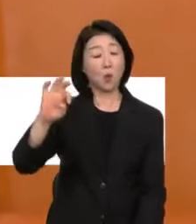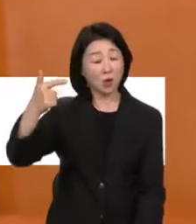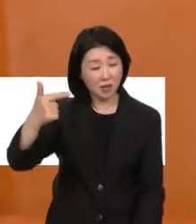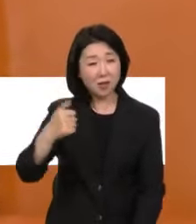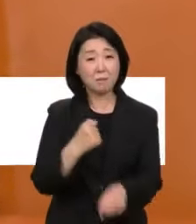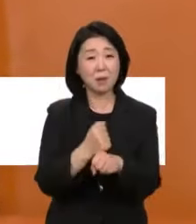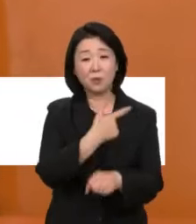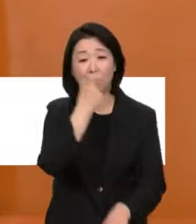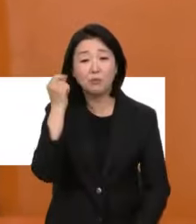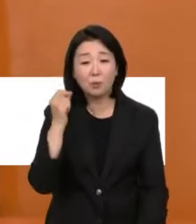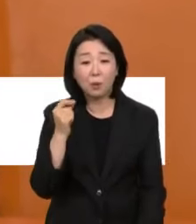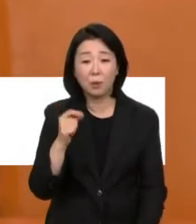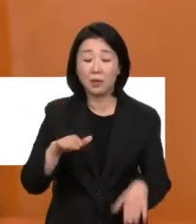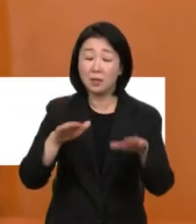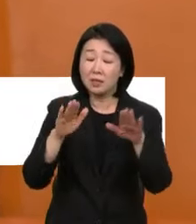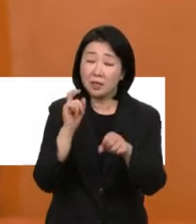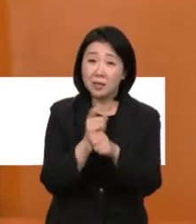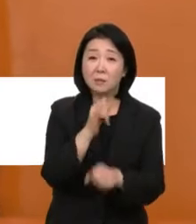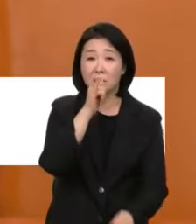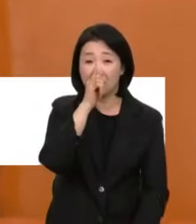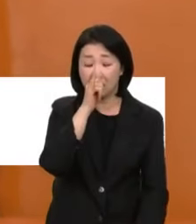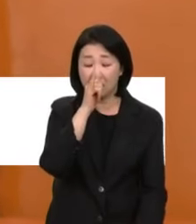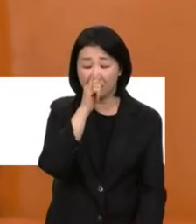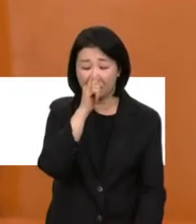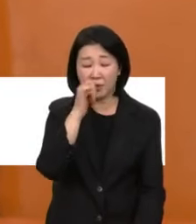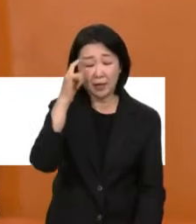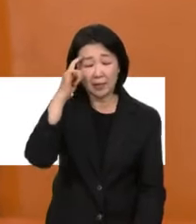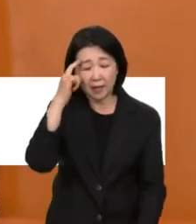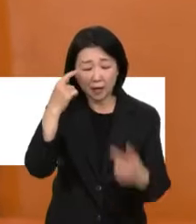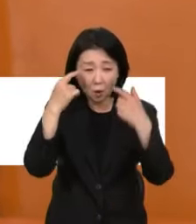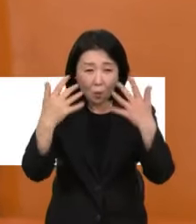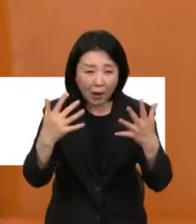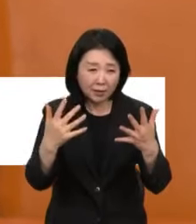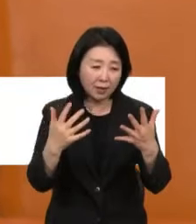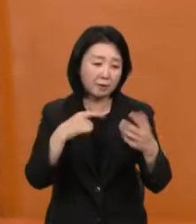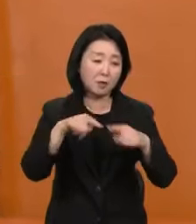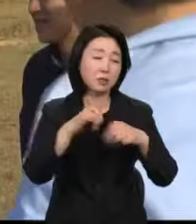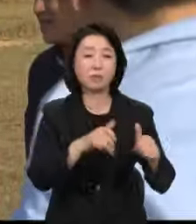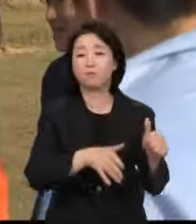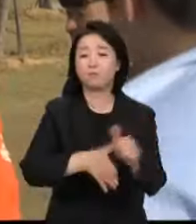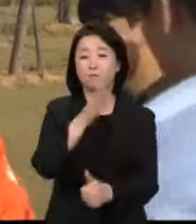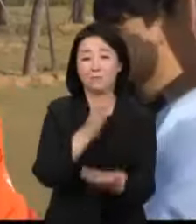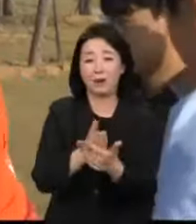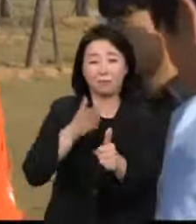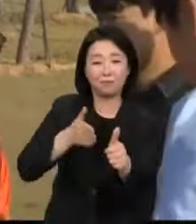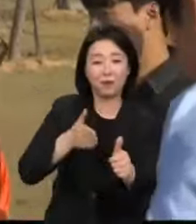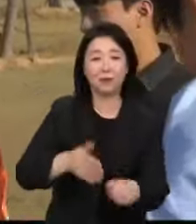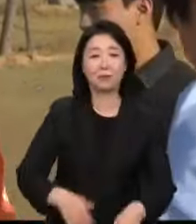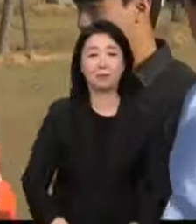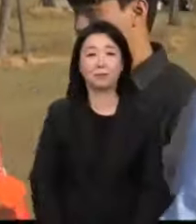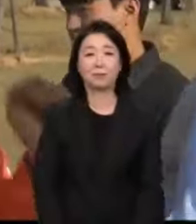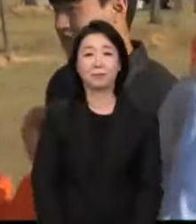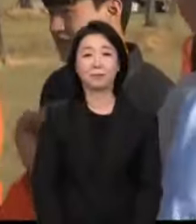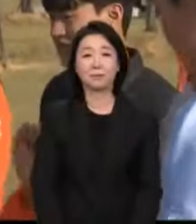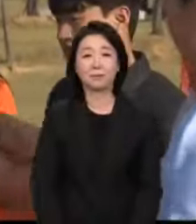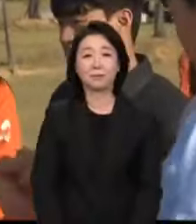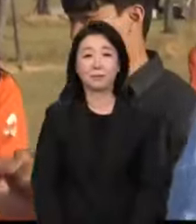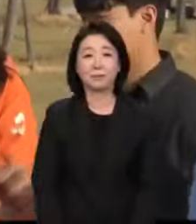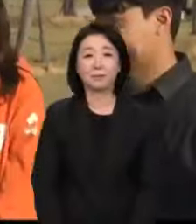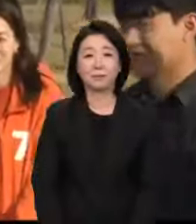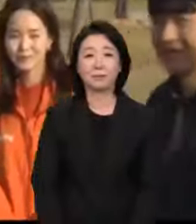마당에 이미 있는 소신파 정치인들을 죽여서는 안 됩니다. JTBC 구혜진입니다.